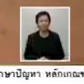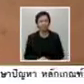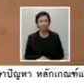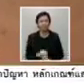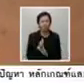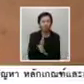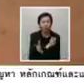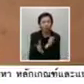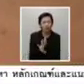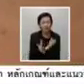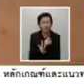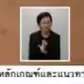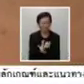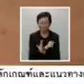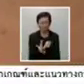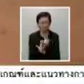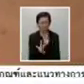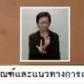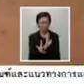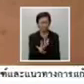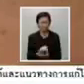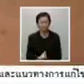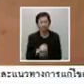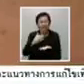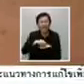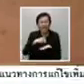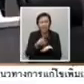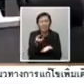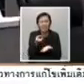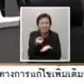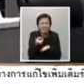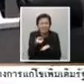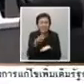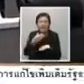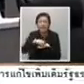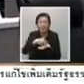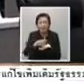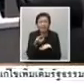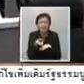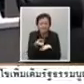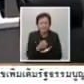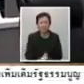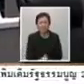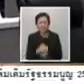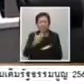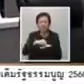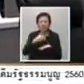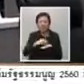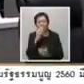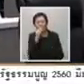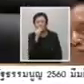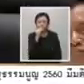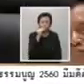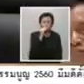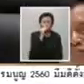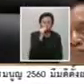นี่ผมถึงบอกว่าให้เกินถึงได้พอประมาณไงครับท่านให้เกินถึงได้พอประมาณที่จะนำม